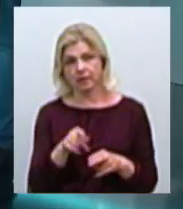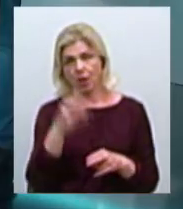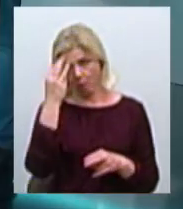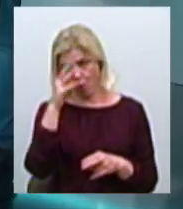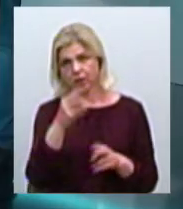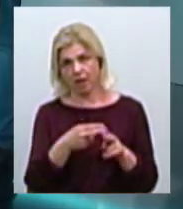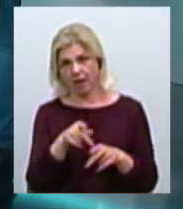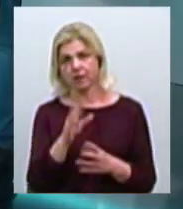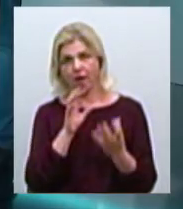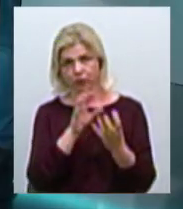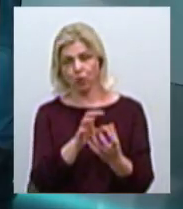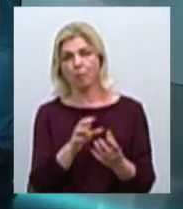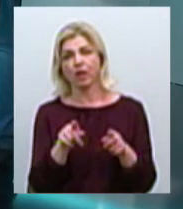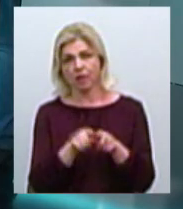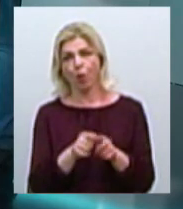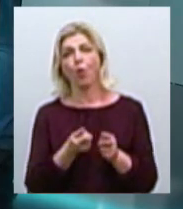саме з цією кількістю пасажирів.